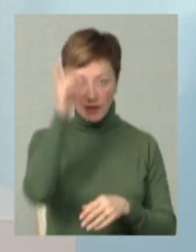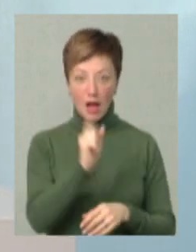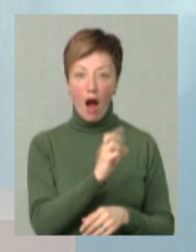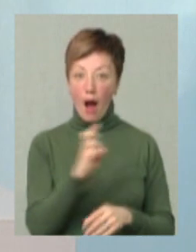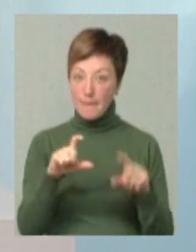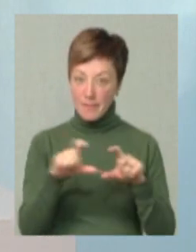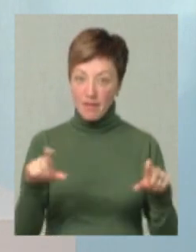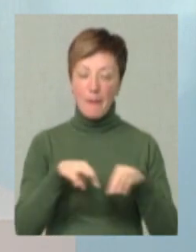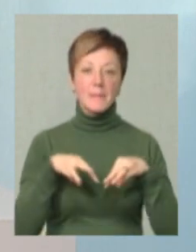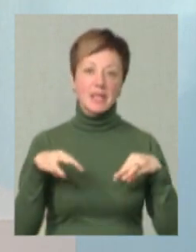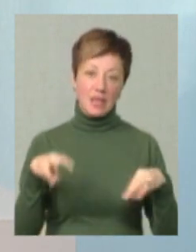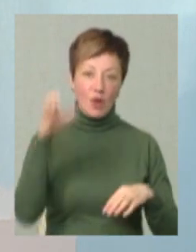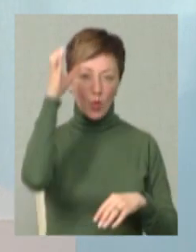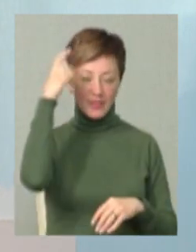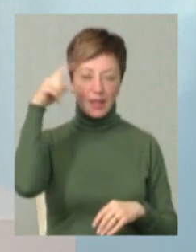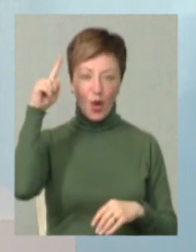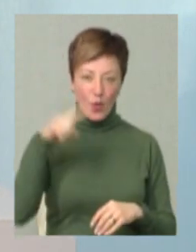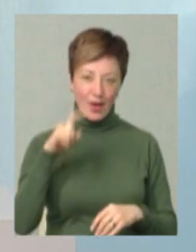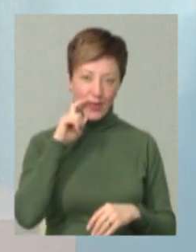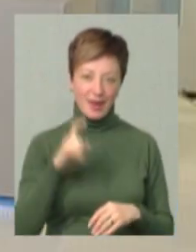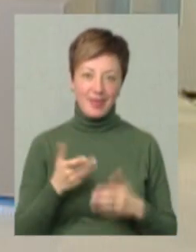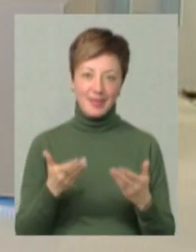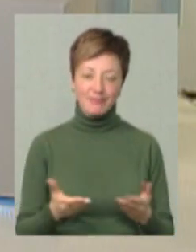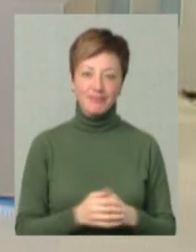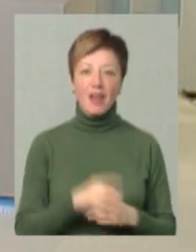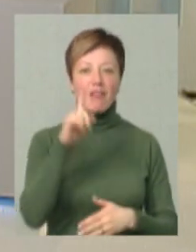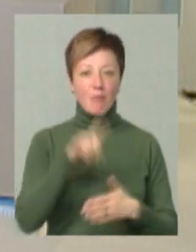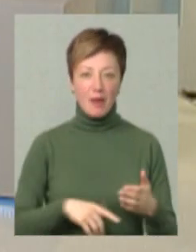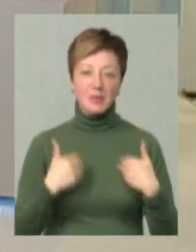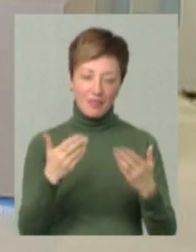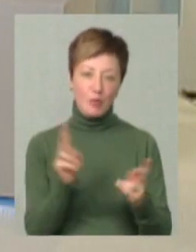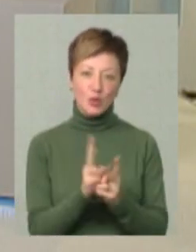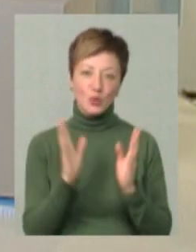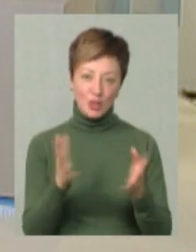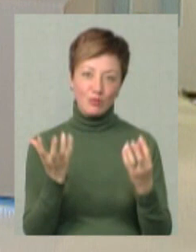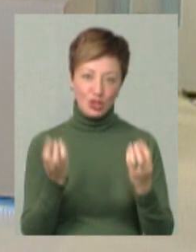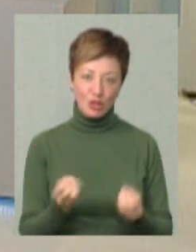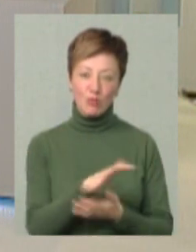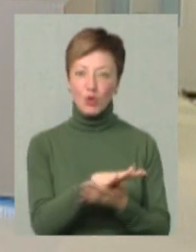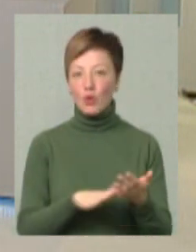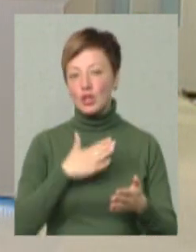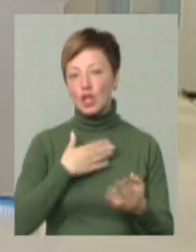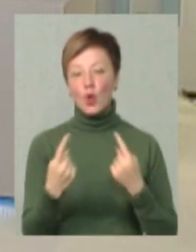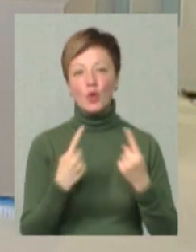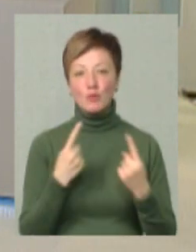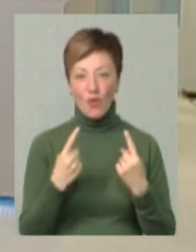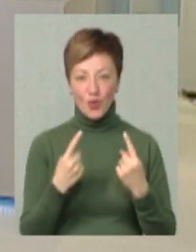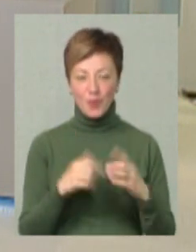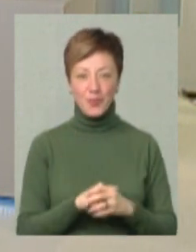хабів Міністерства освіти і науки. Впевнена, що ми з вами зустрінемося ще і продовжимо нашу